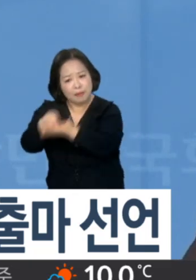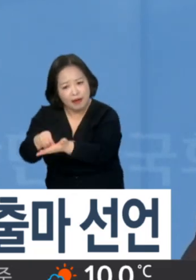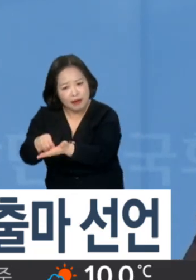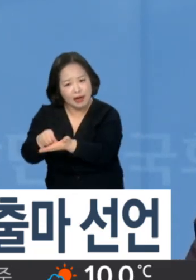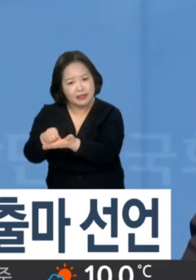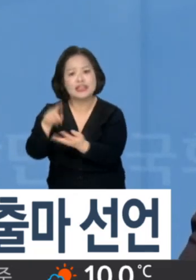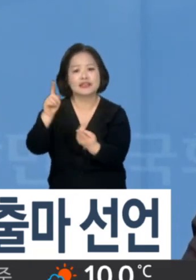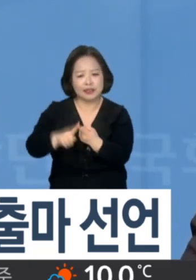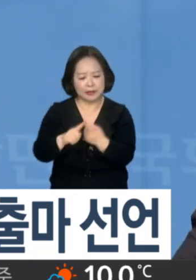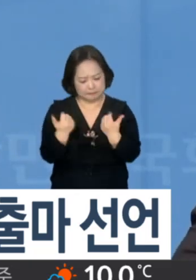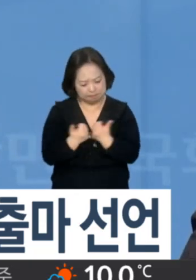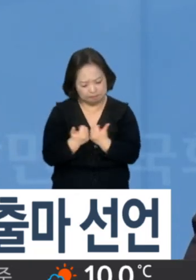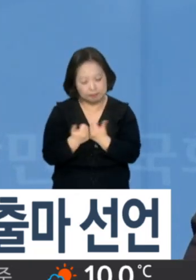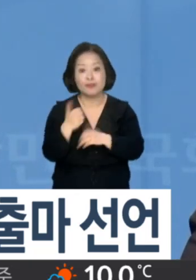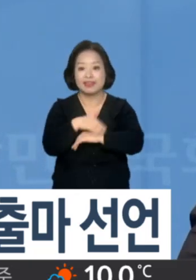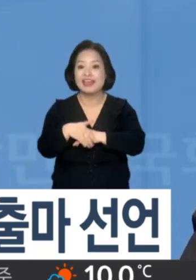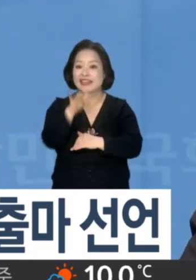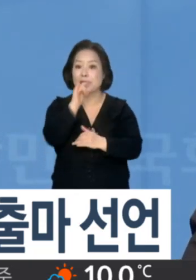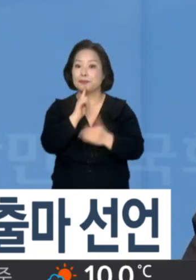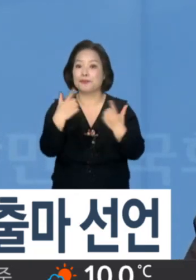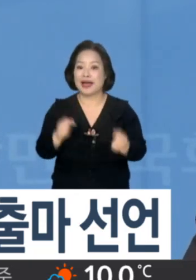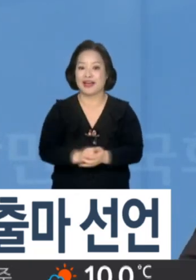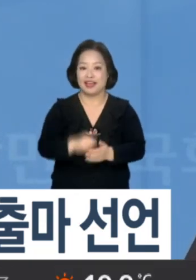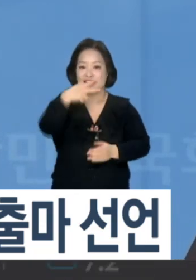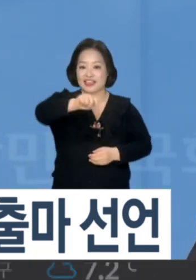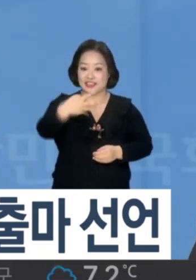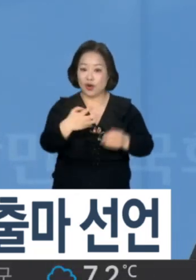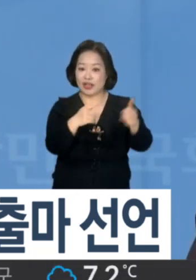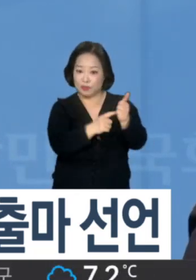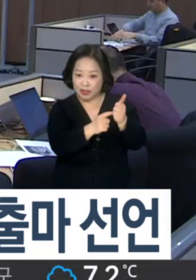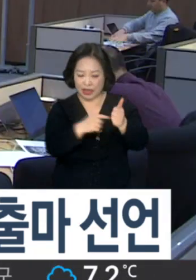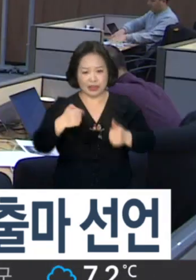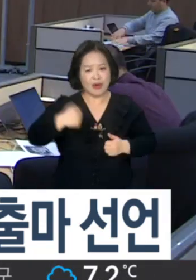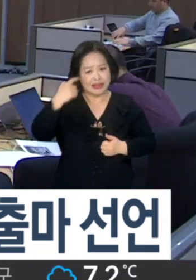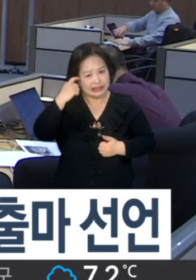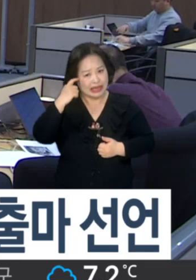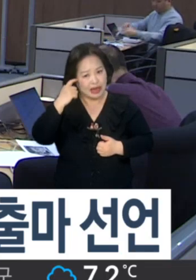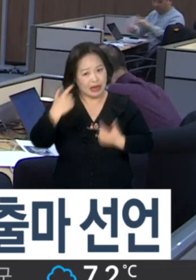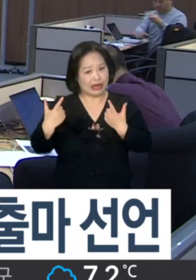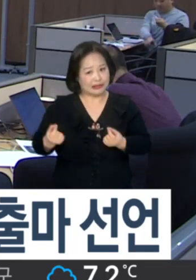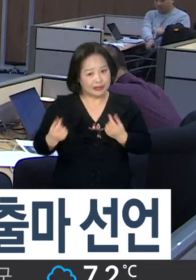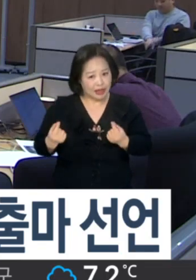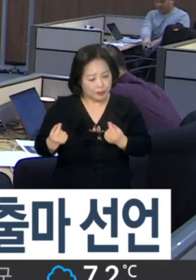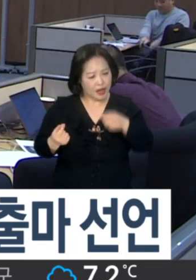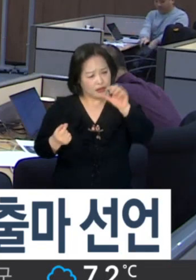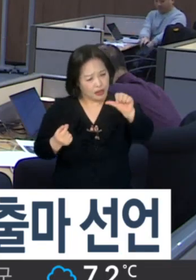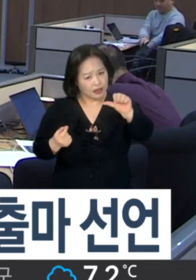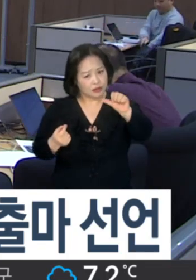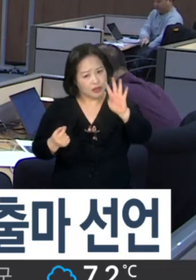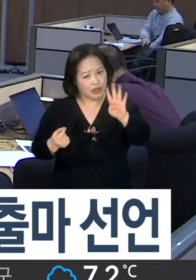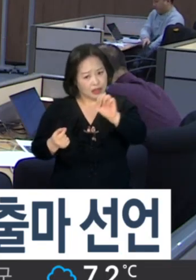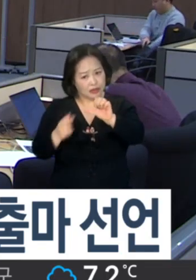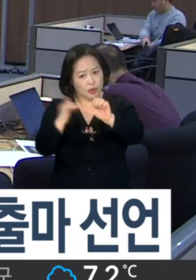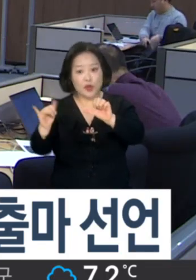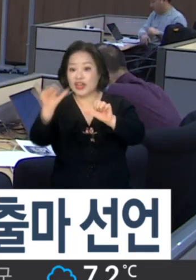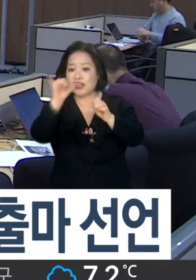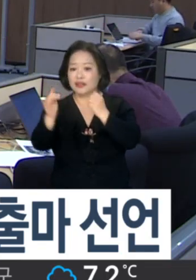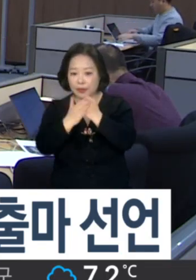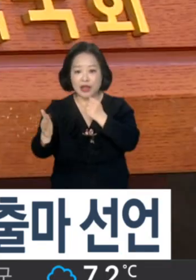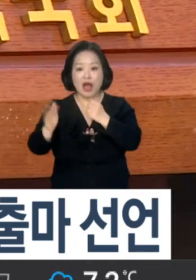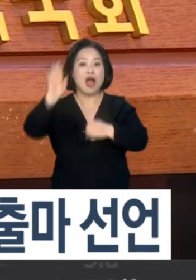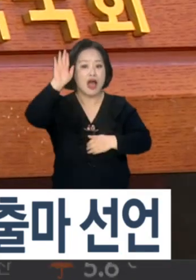더 상의를 할 것이라고 말했습니다 설원은 당내의 자신과 같은 생각하는 사람들이 최소 다섯 명 정도 더 있다면서